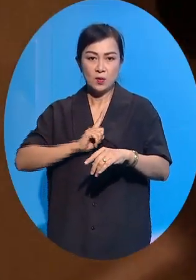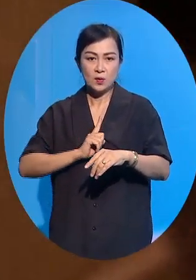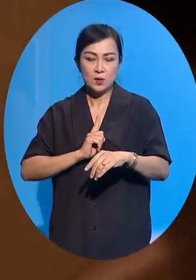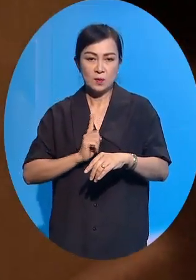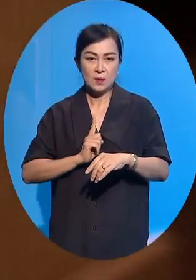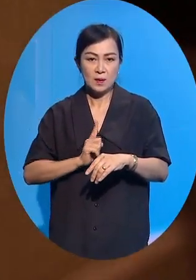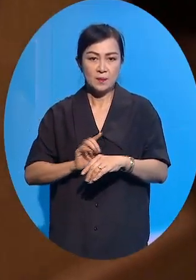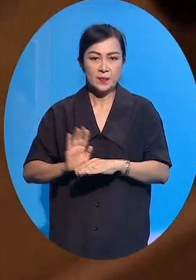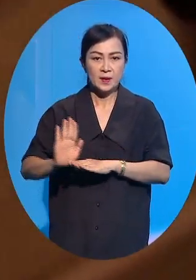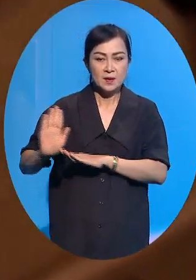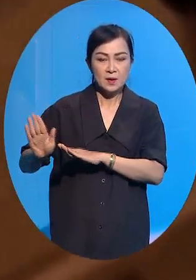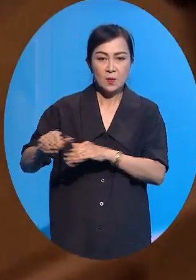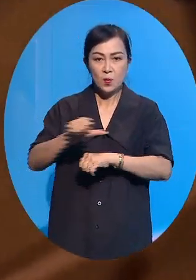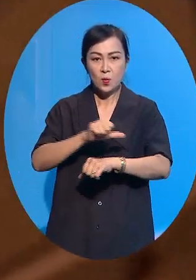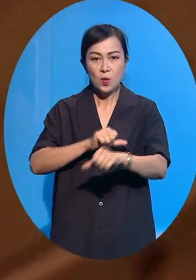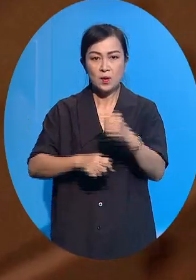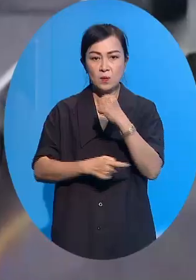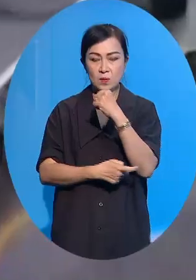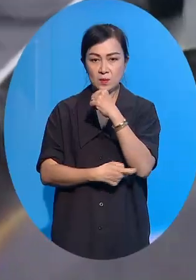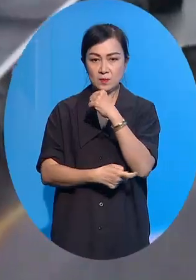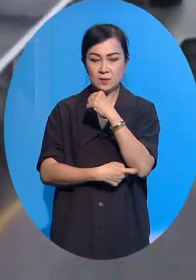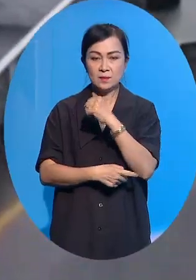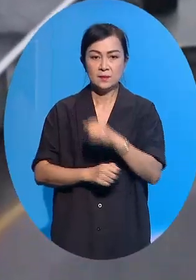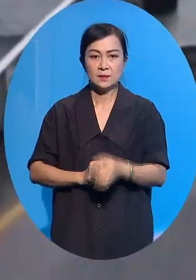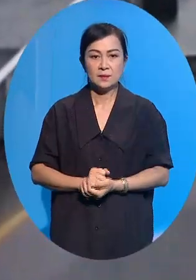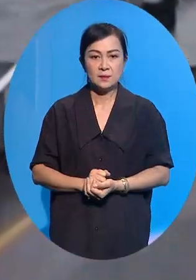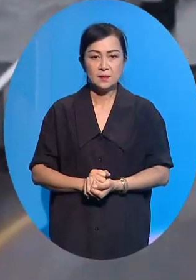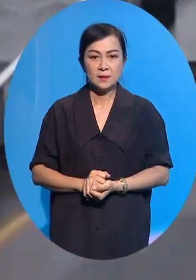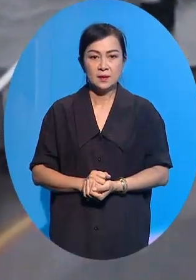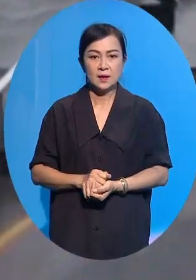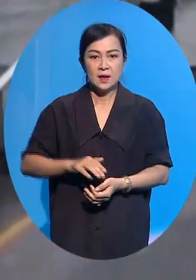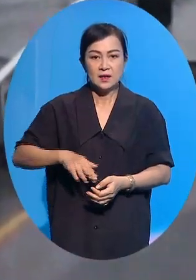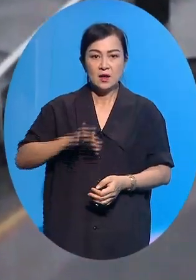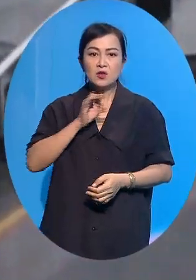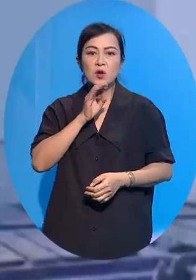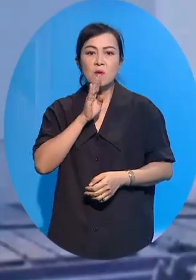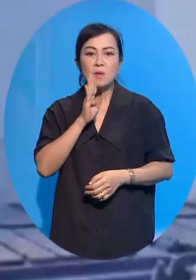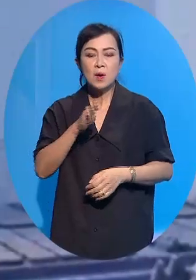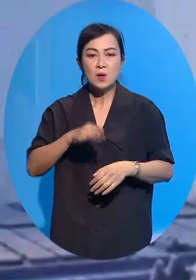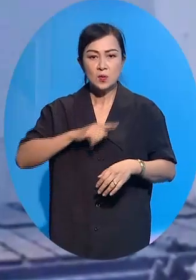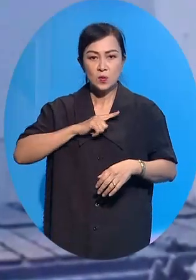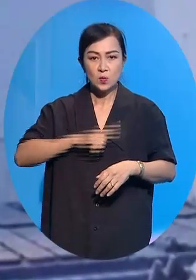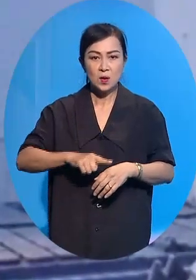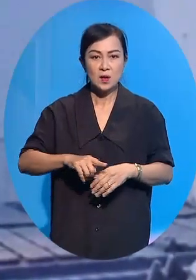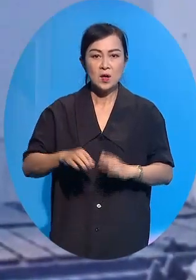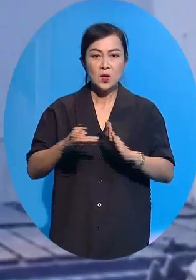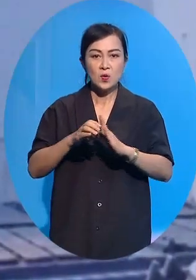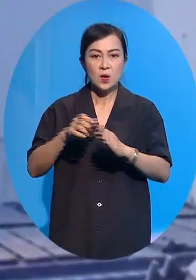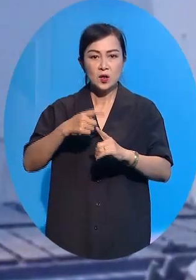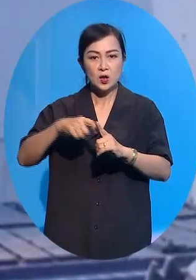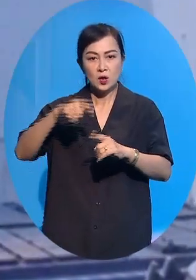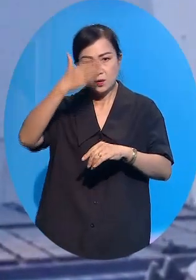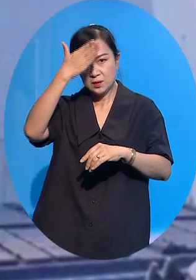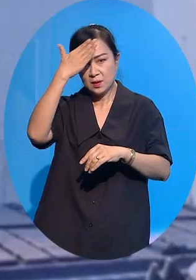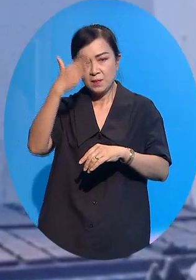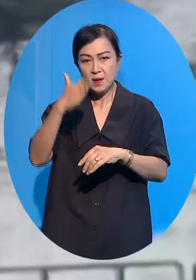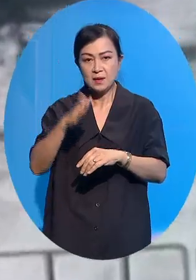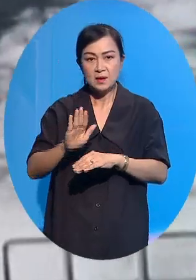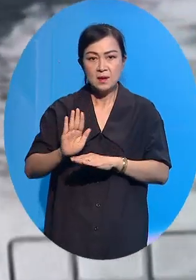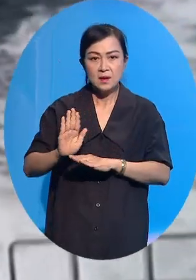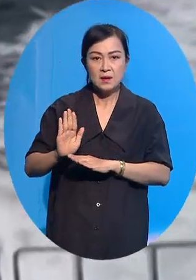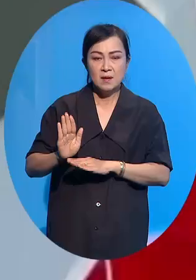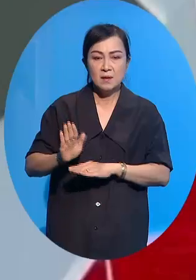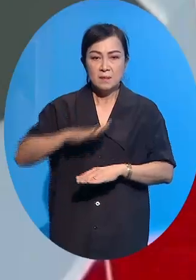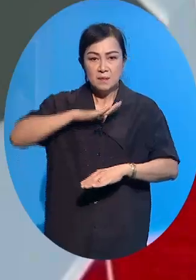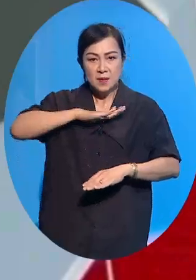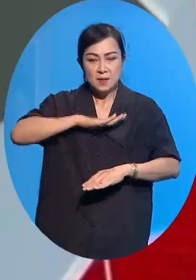bên ngoài chống lại các hoạt động khiêu khích của họ. Sau thông báo tập trận của Trung Quốc, cơ quan phòng vệ Đài Loan cho biết họ sẽ phản ứng một cách bình